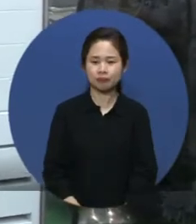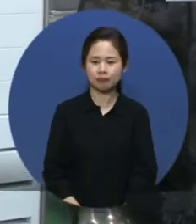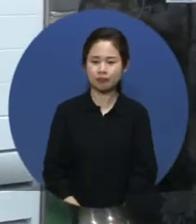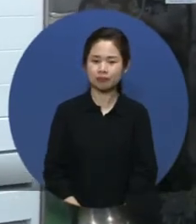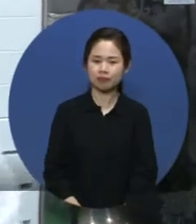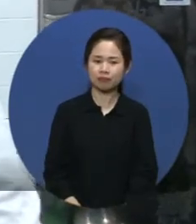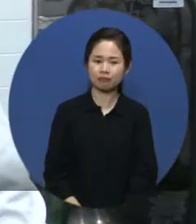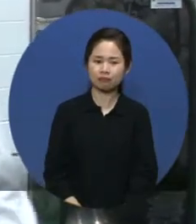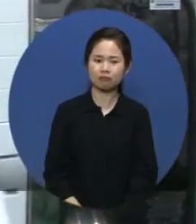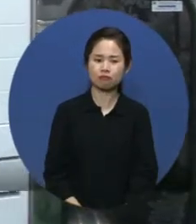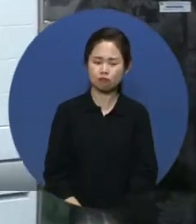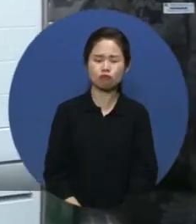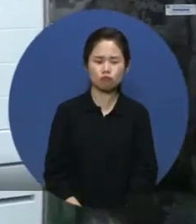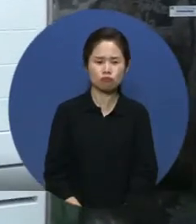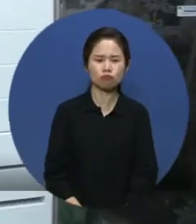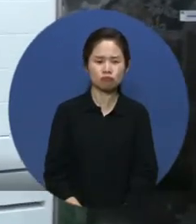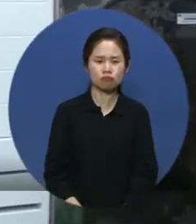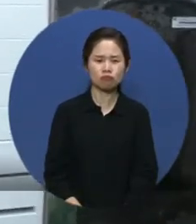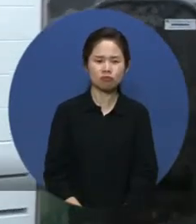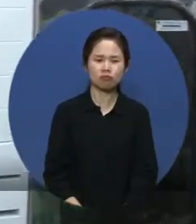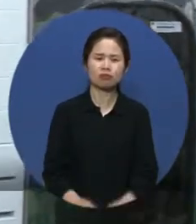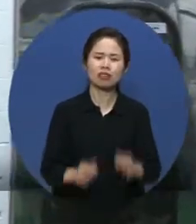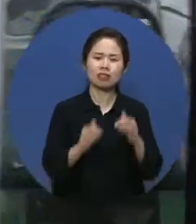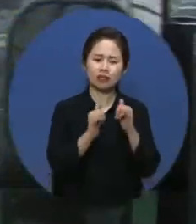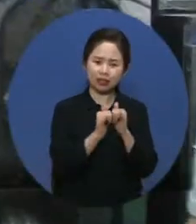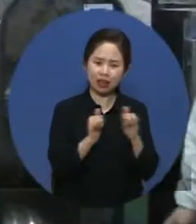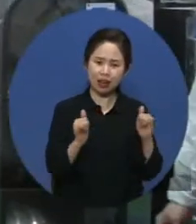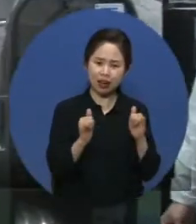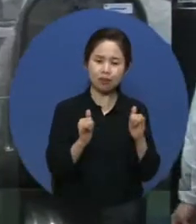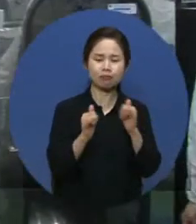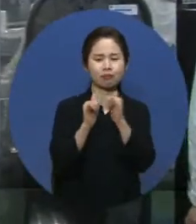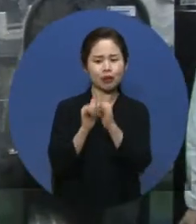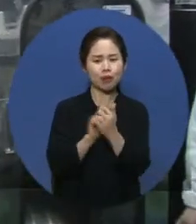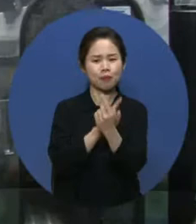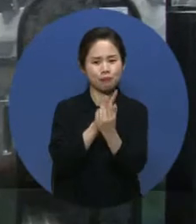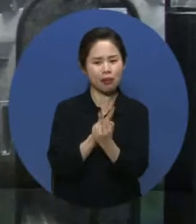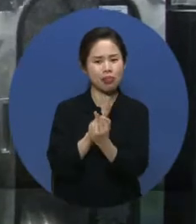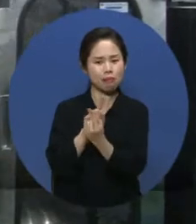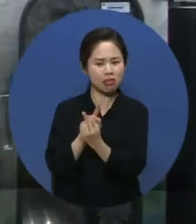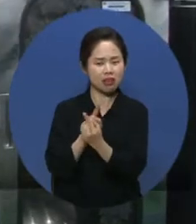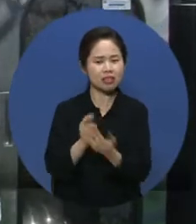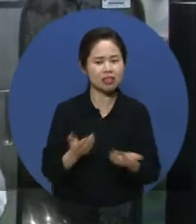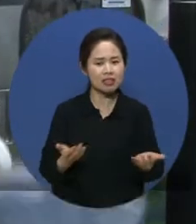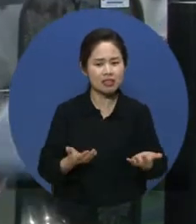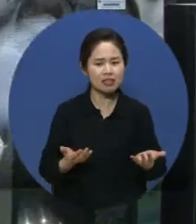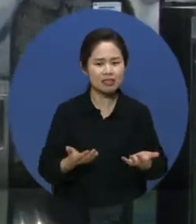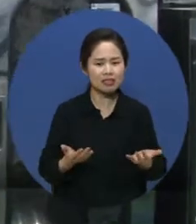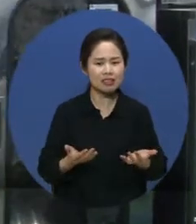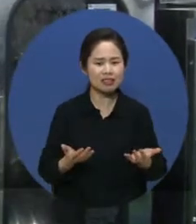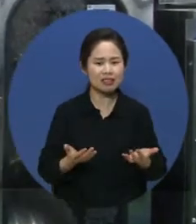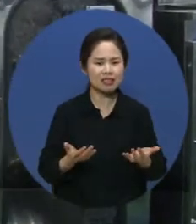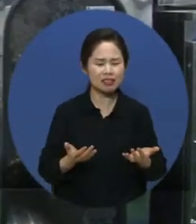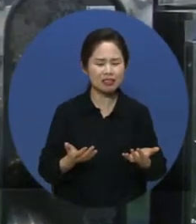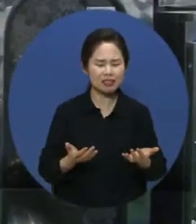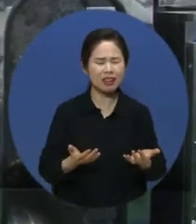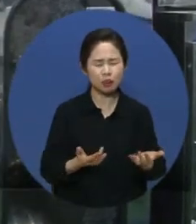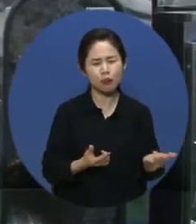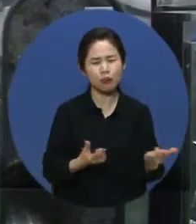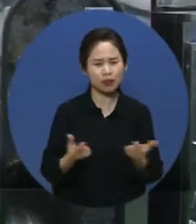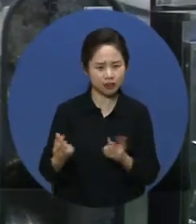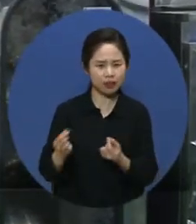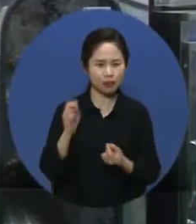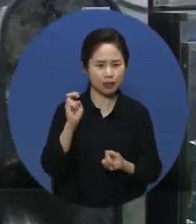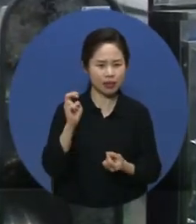아마 누구나 마찬가지겠지만 사람과 사람을 만나서 일하는 거다 보니까 모든